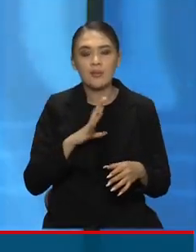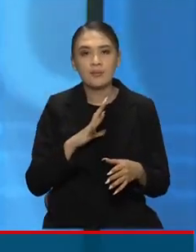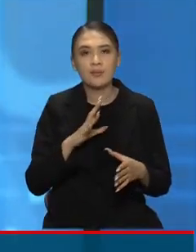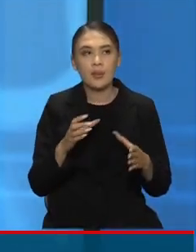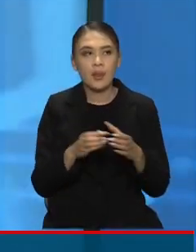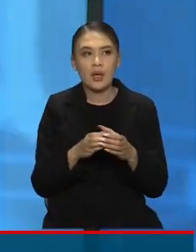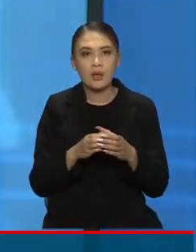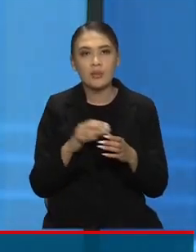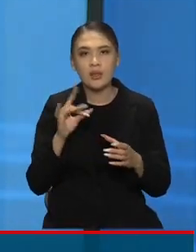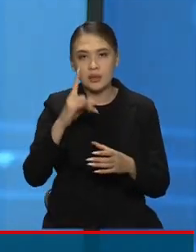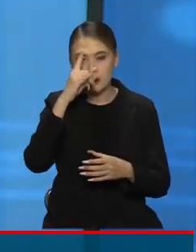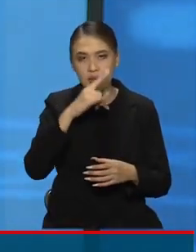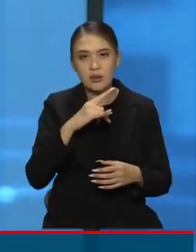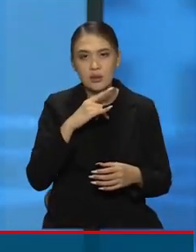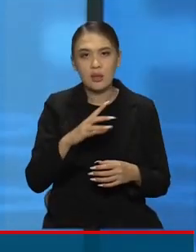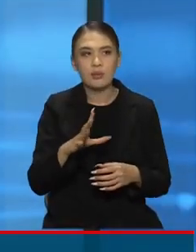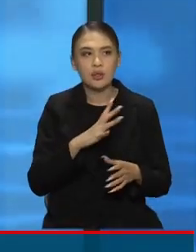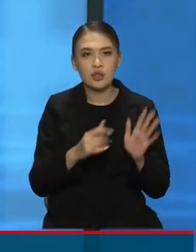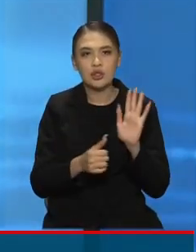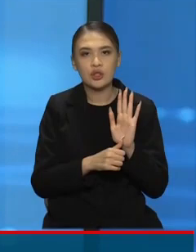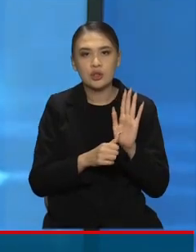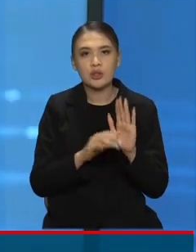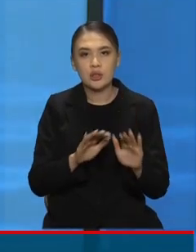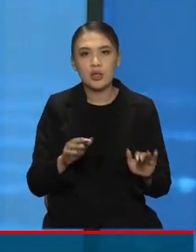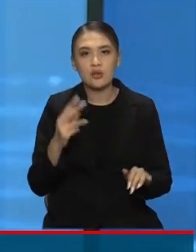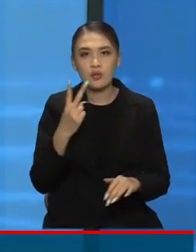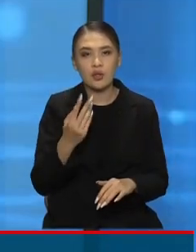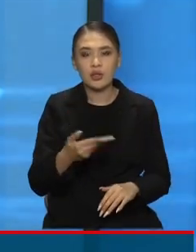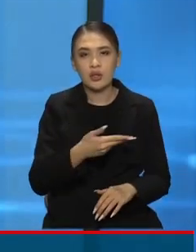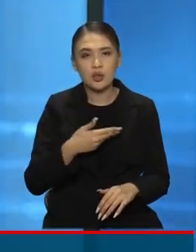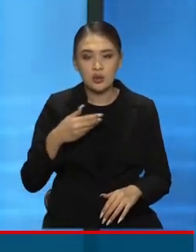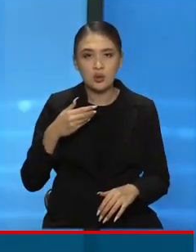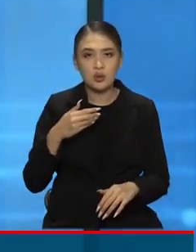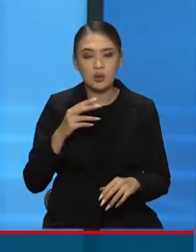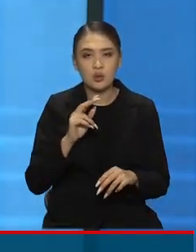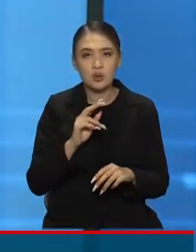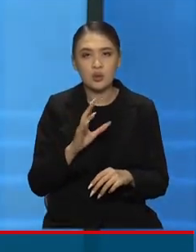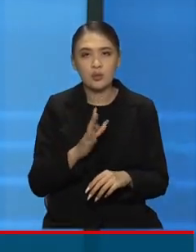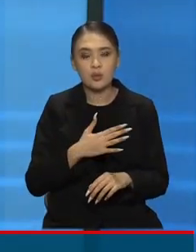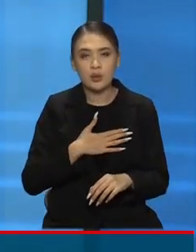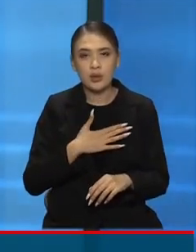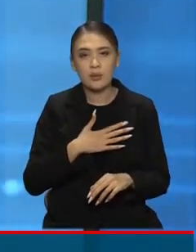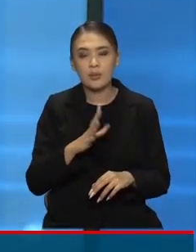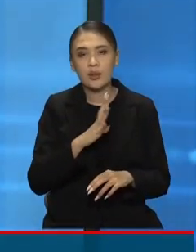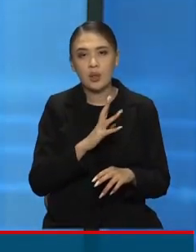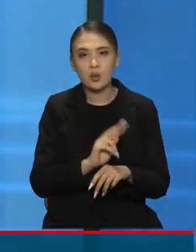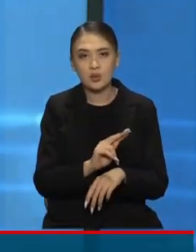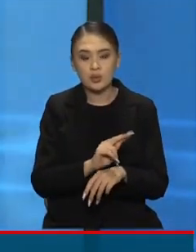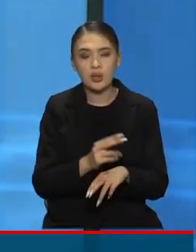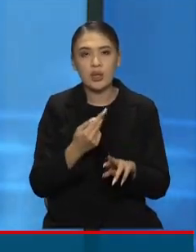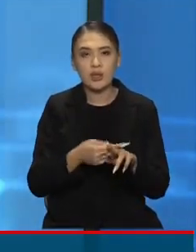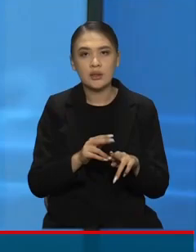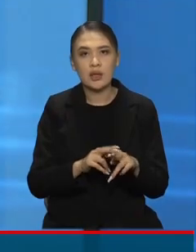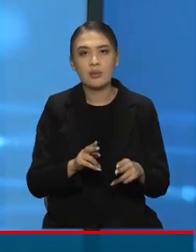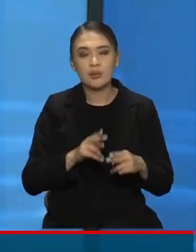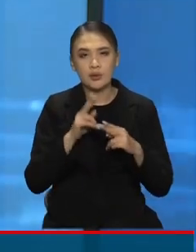из 6 учеников. Двое из них это были наши ученики. И основная причина поездки, да, это их